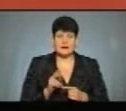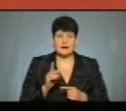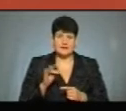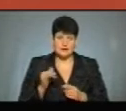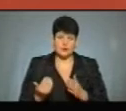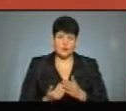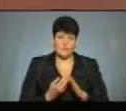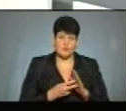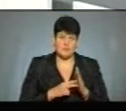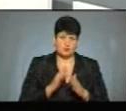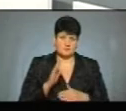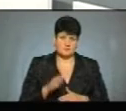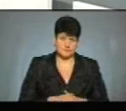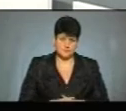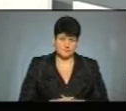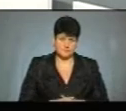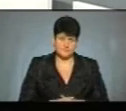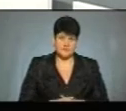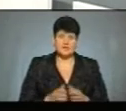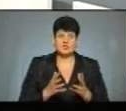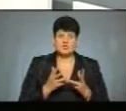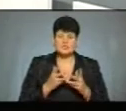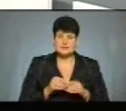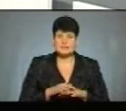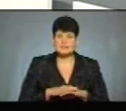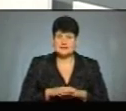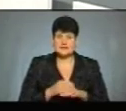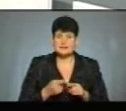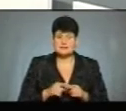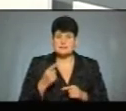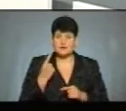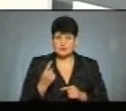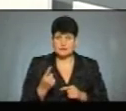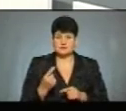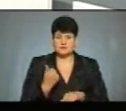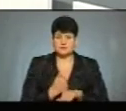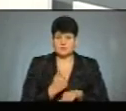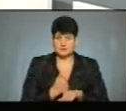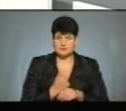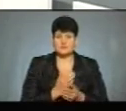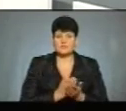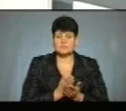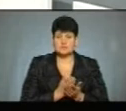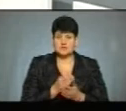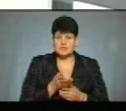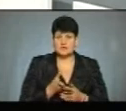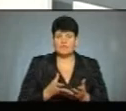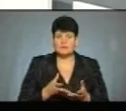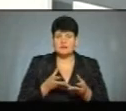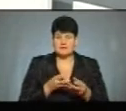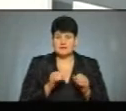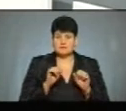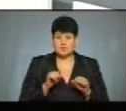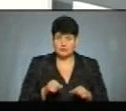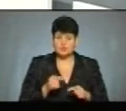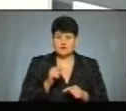плану перспективного? Ну, дивіться, чисельність населення – це є один з ключових, скажімо, чинників, який впливає на спроможність